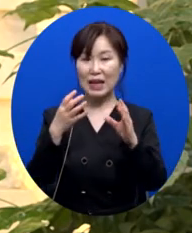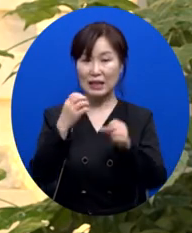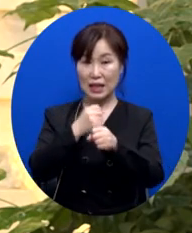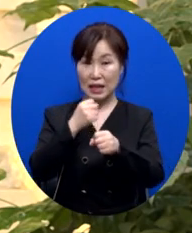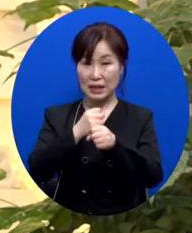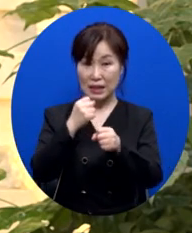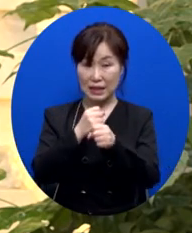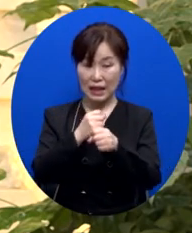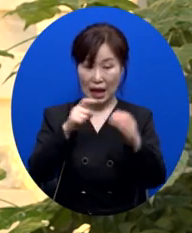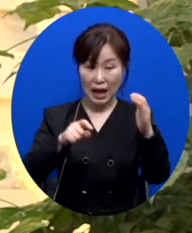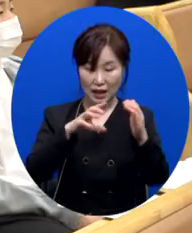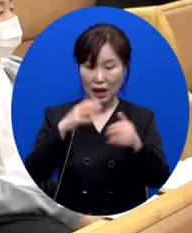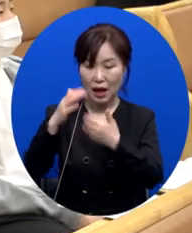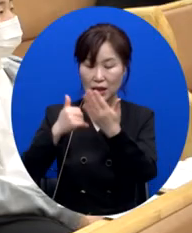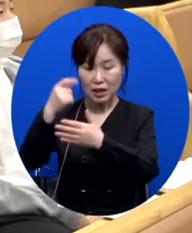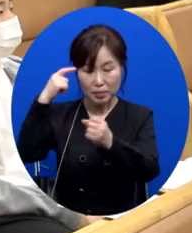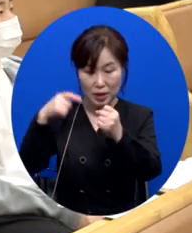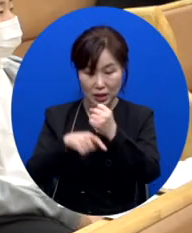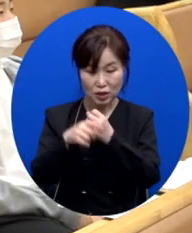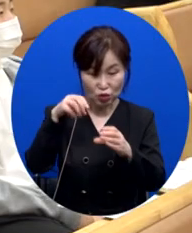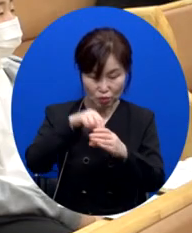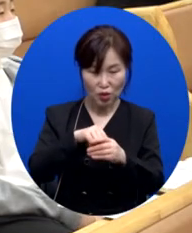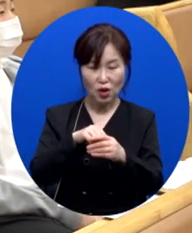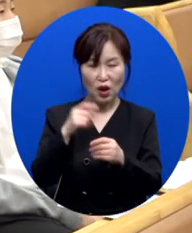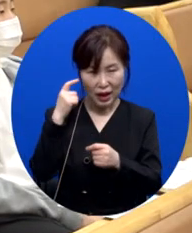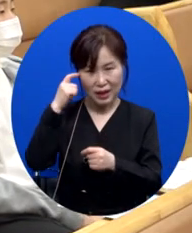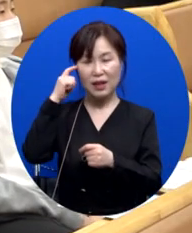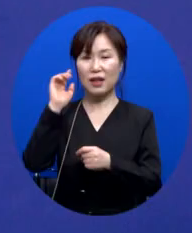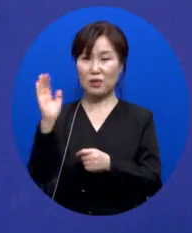하나님의 뜻을 깨닫길 바란다 고 말했습니다